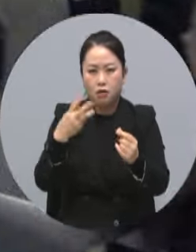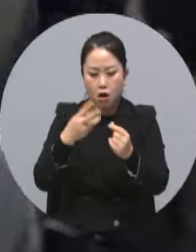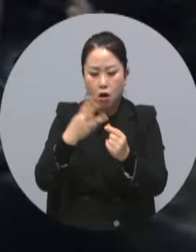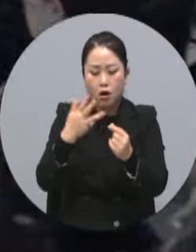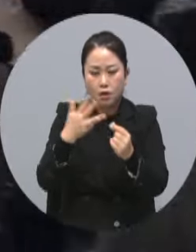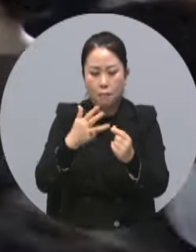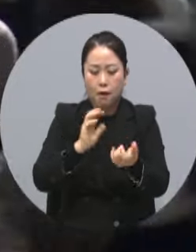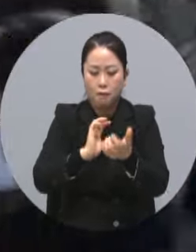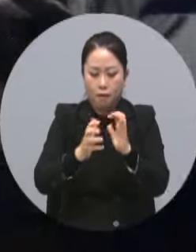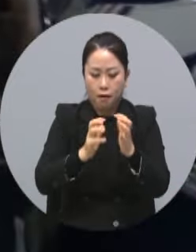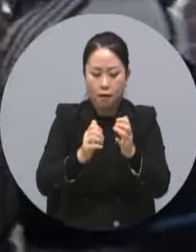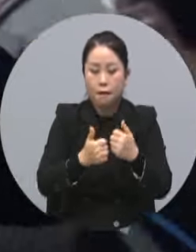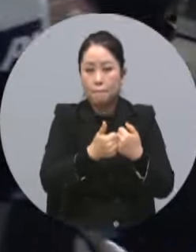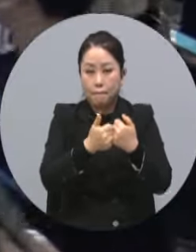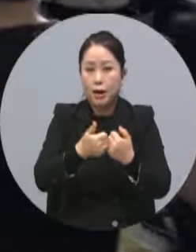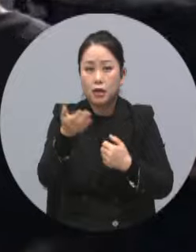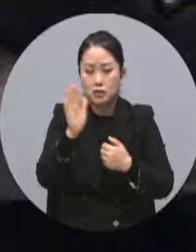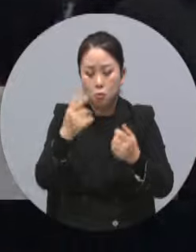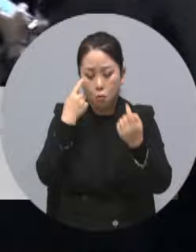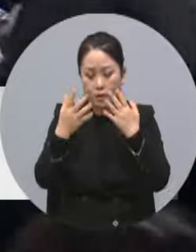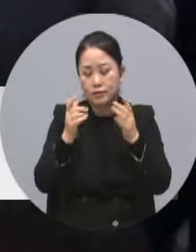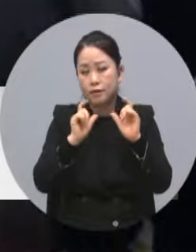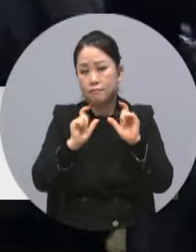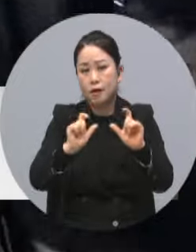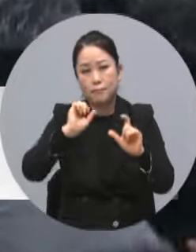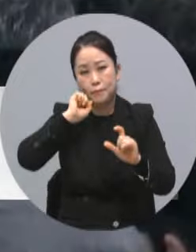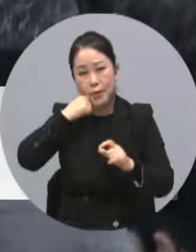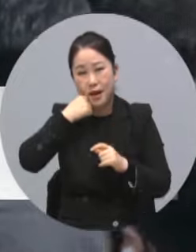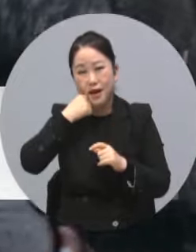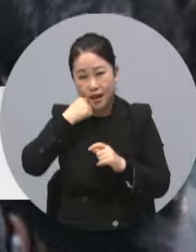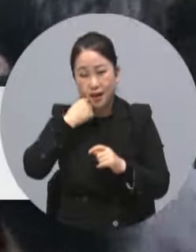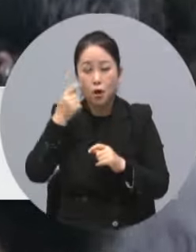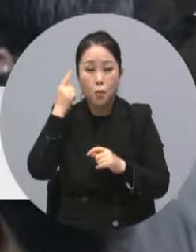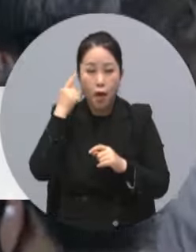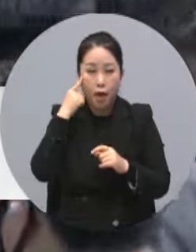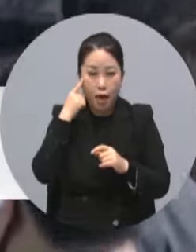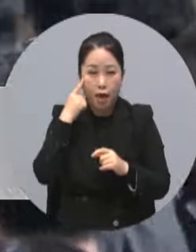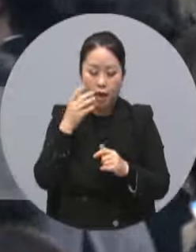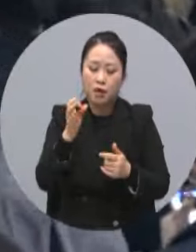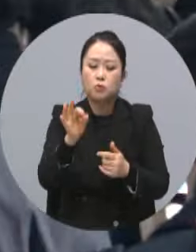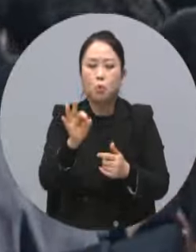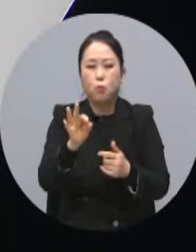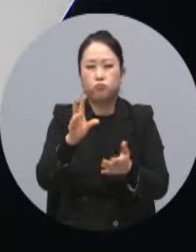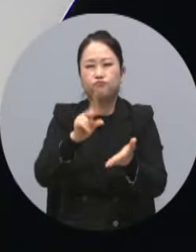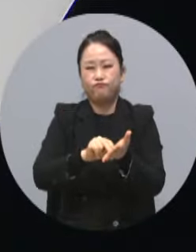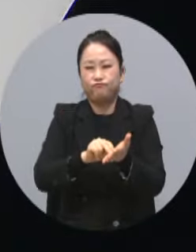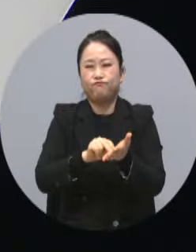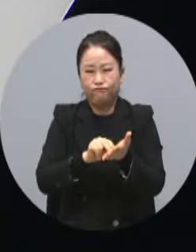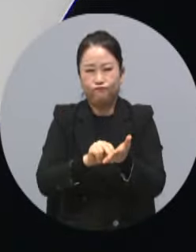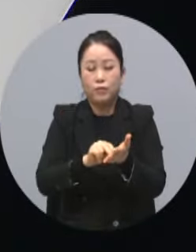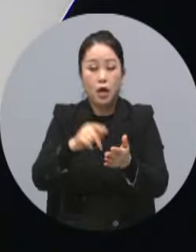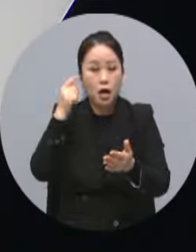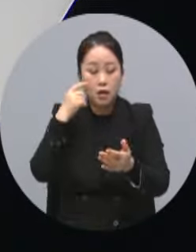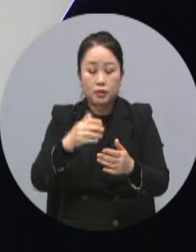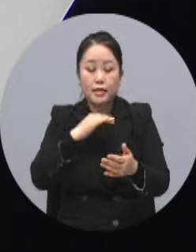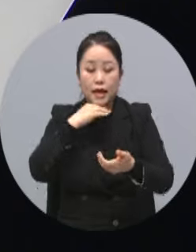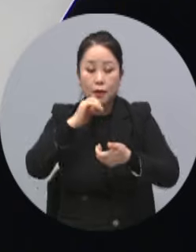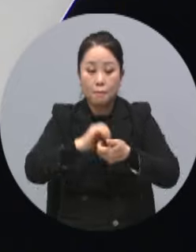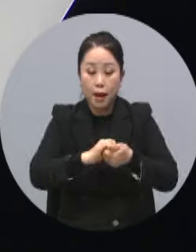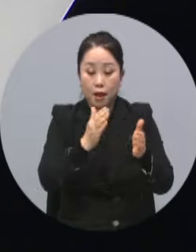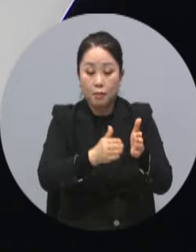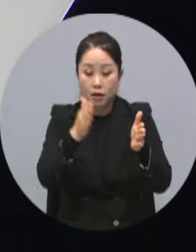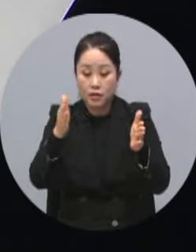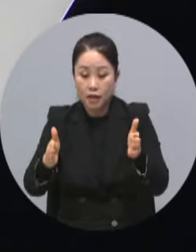했 계속 고용에 따른 비용부담이 가장 큰 걸림돌입니다 정년 현장에 반대하는 부산 기업들